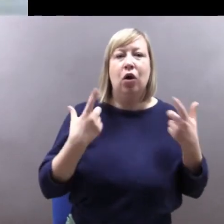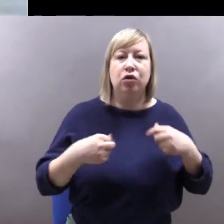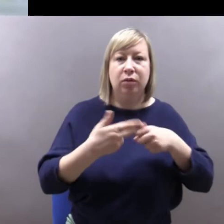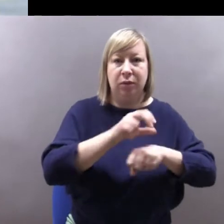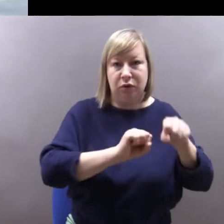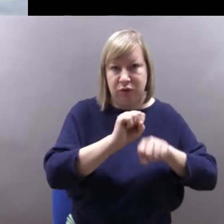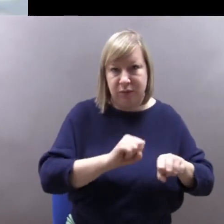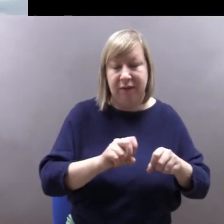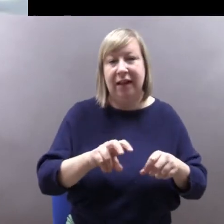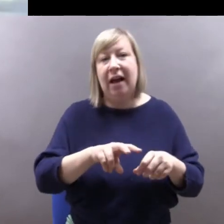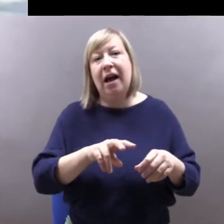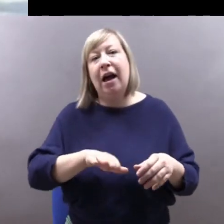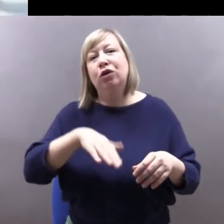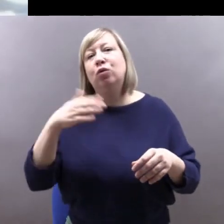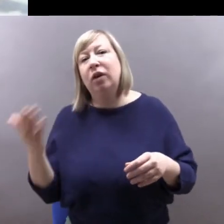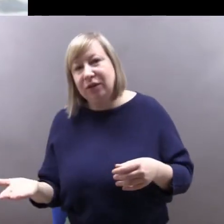wyciągnąć